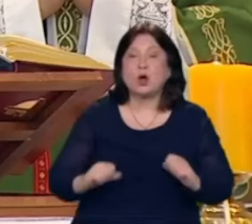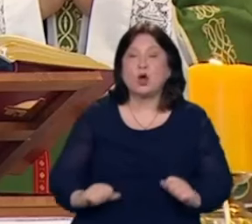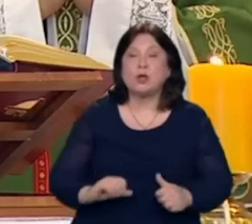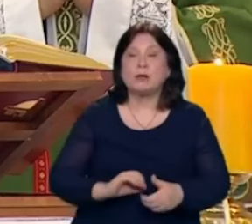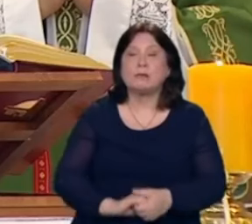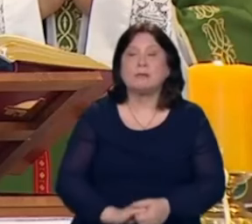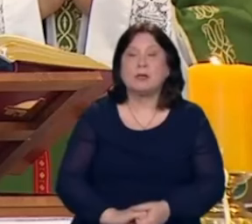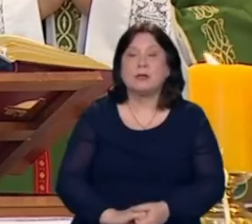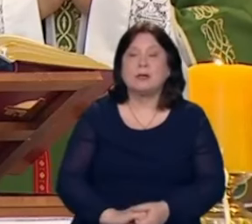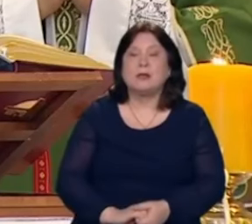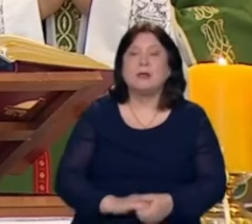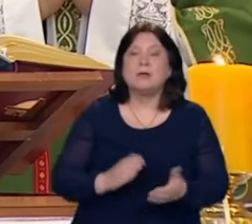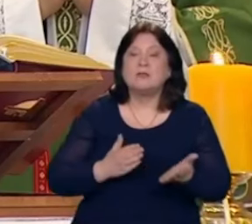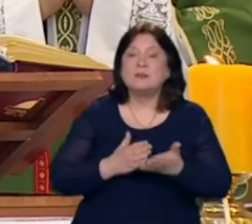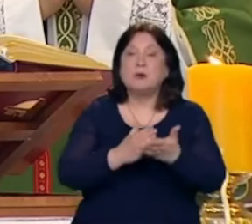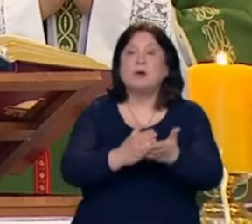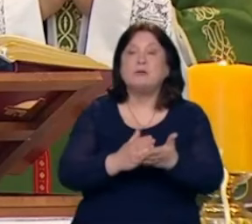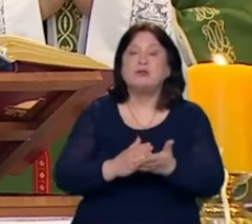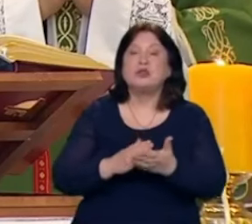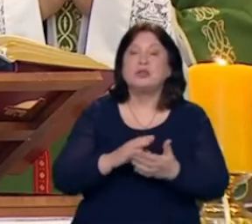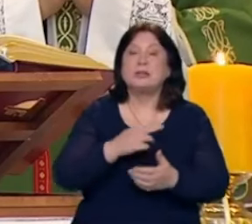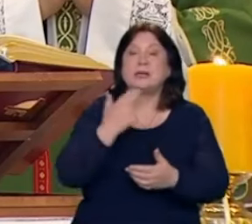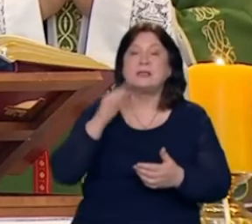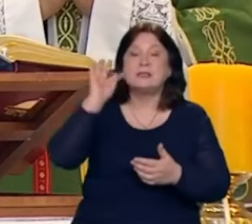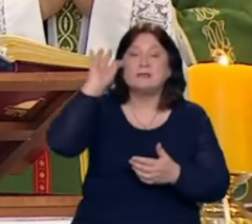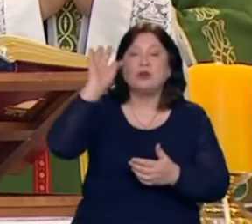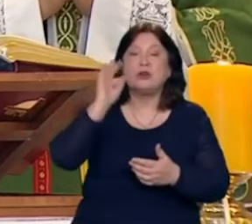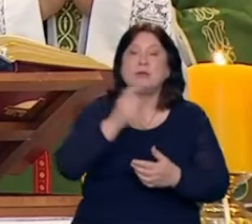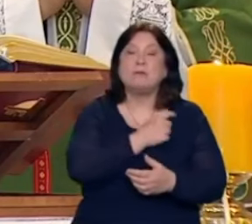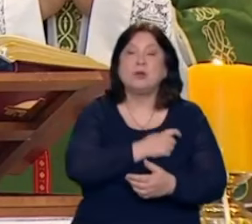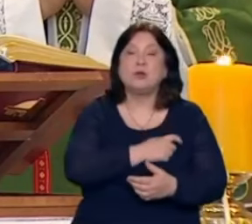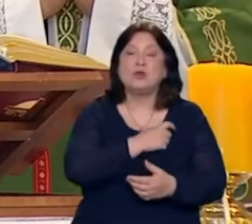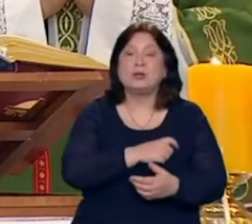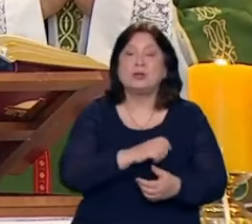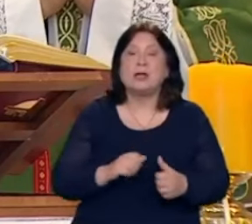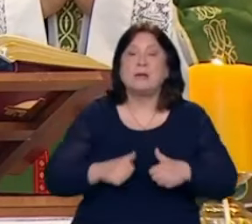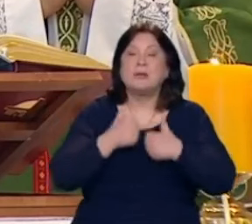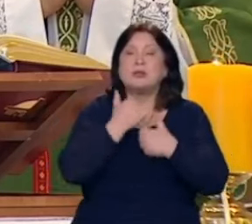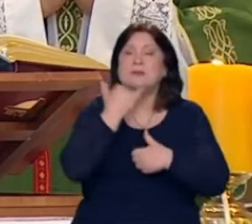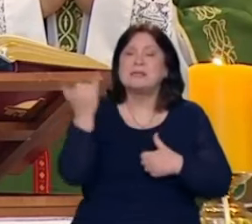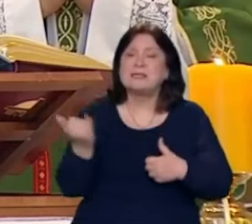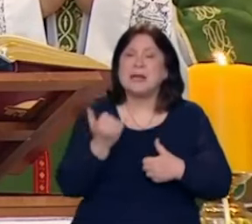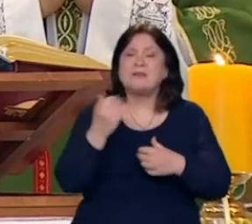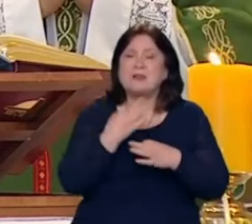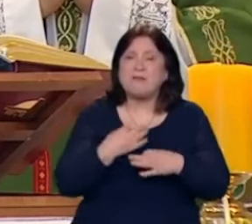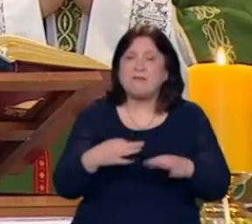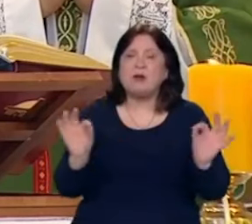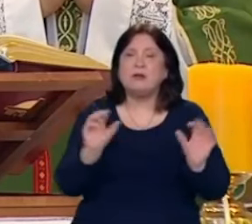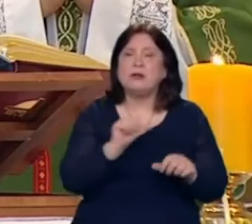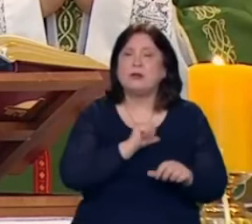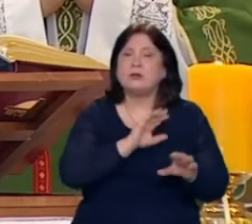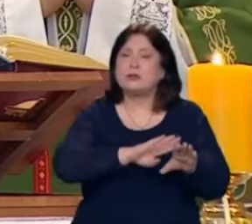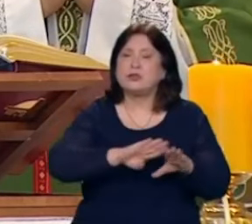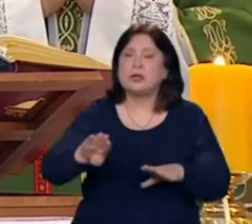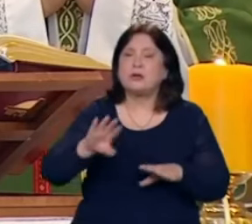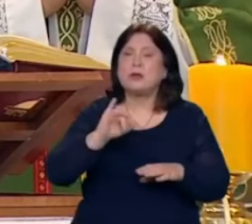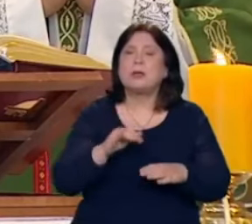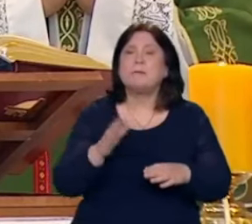pokojem wspomóż nas w swoim miłosierdziu abyśmy zawsze Wolni od grzechu